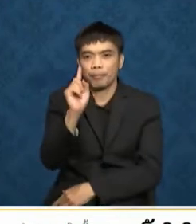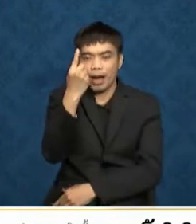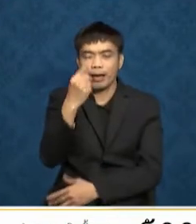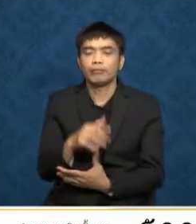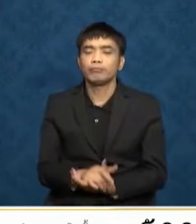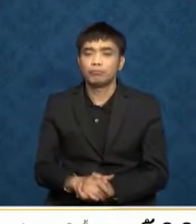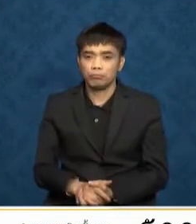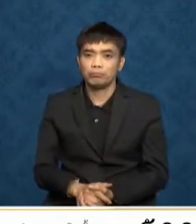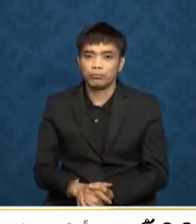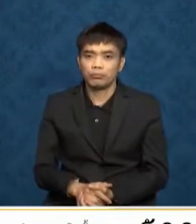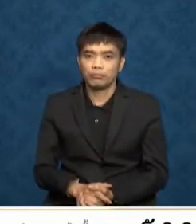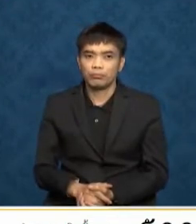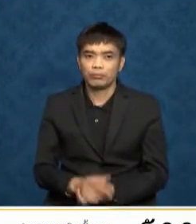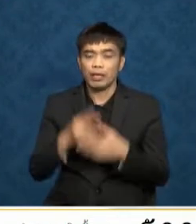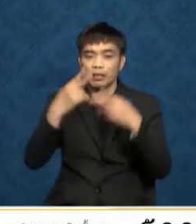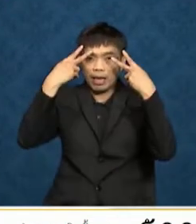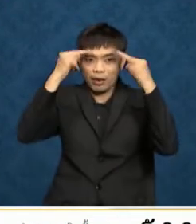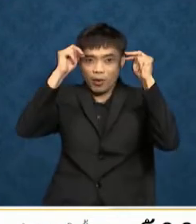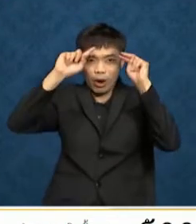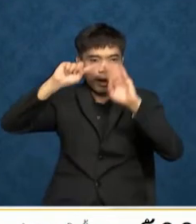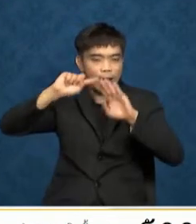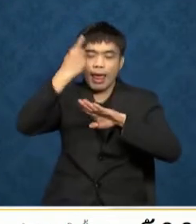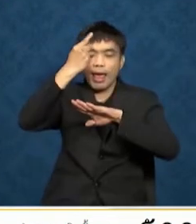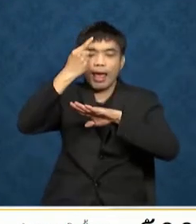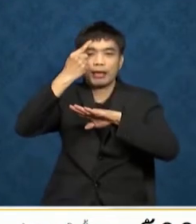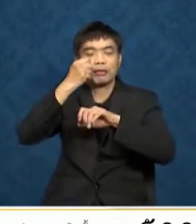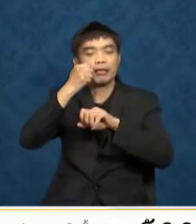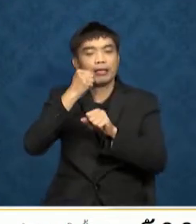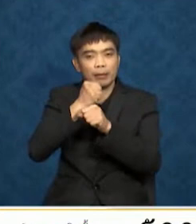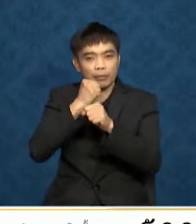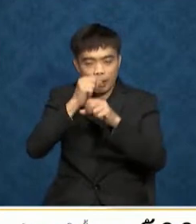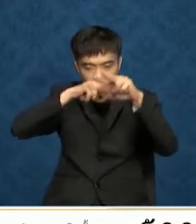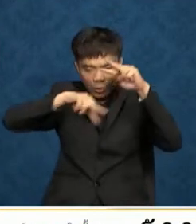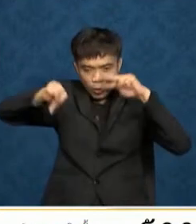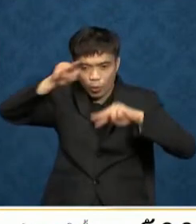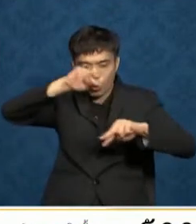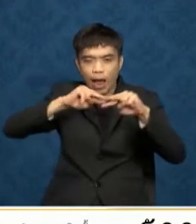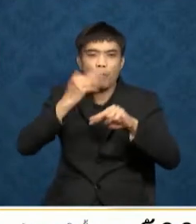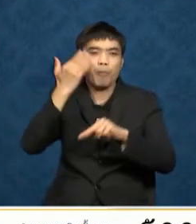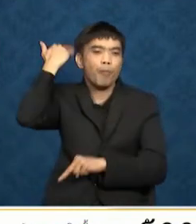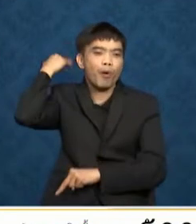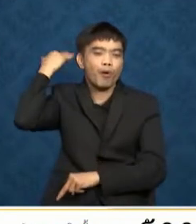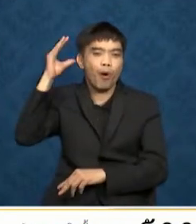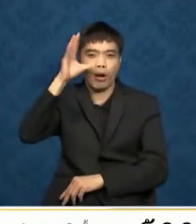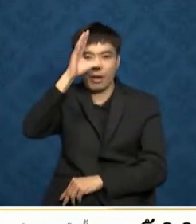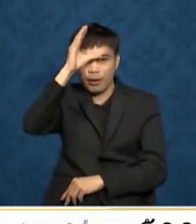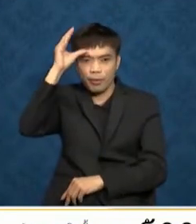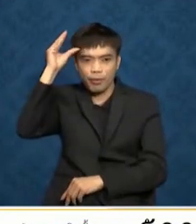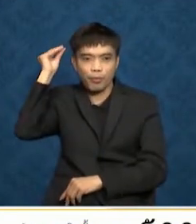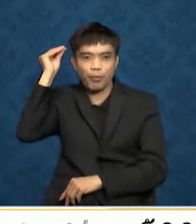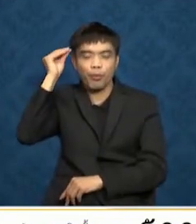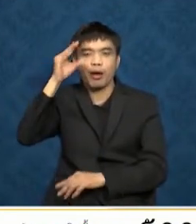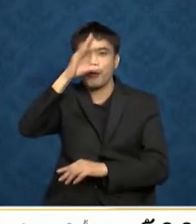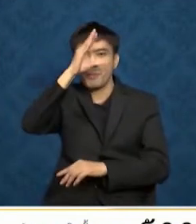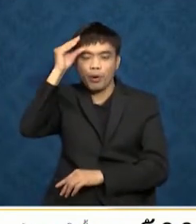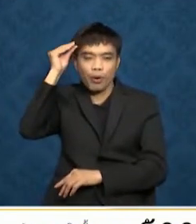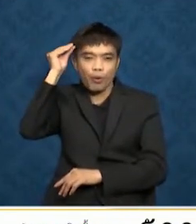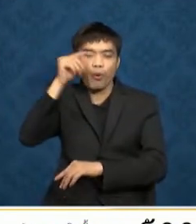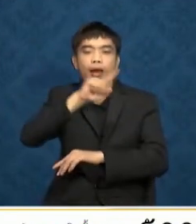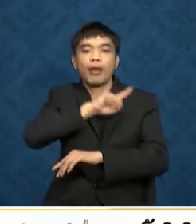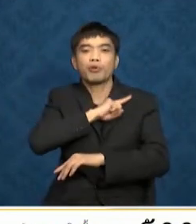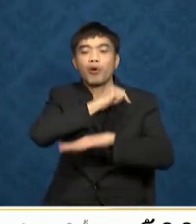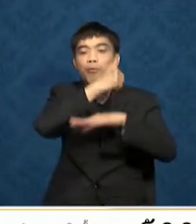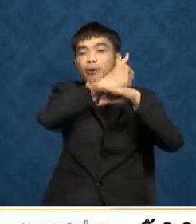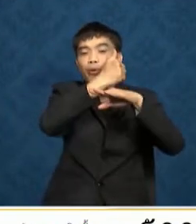ครับครั้งแรกไปปัดธมาวางกรอบไว้สมัยนายชวนหลีกภัยเป็นนกมนตรีเมื่อปี2542บอกว่า